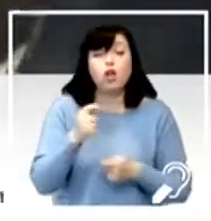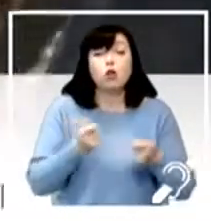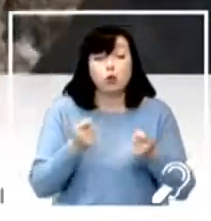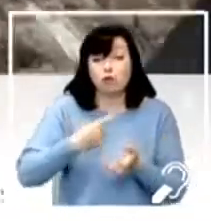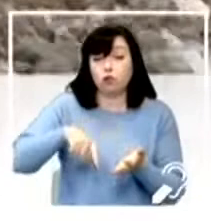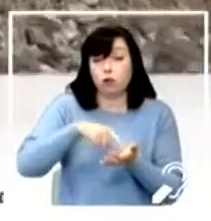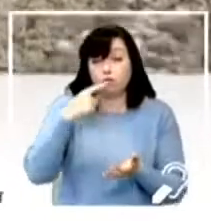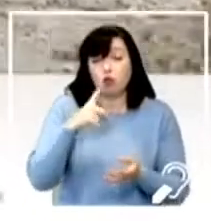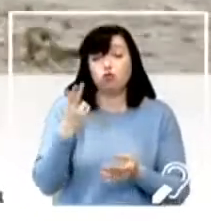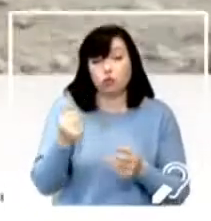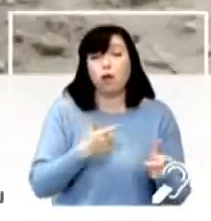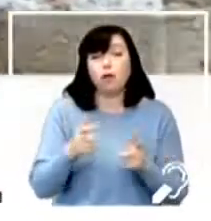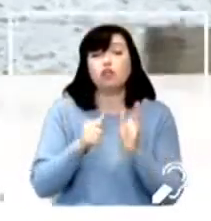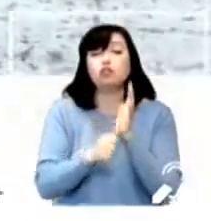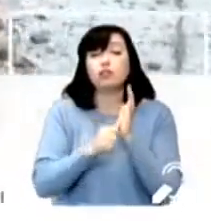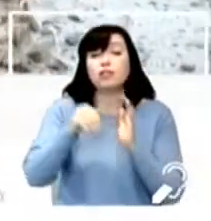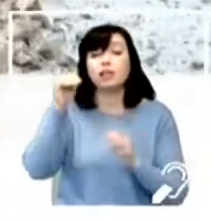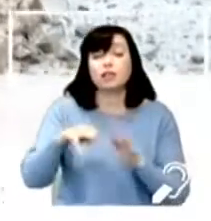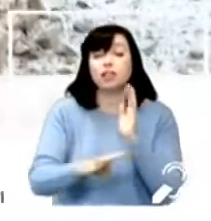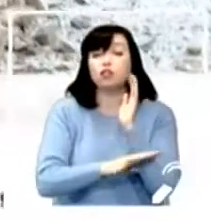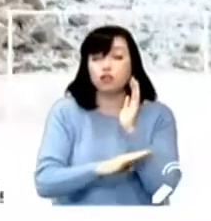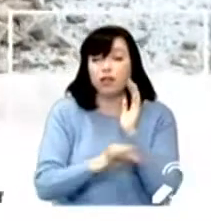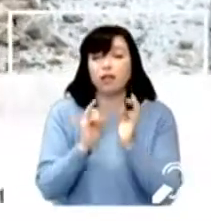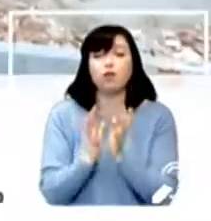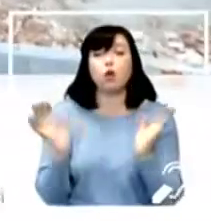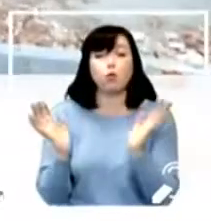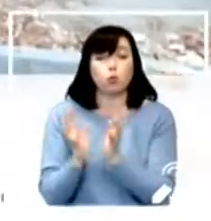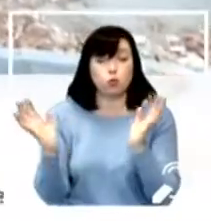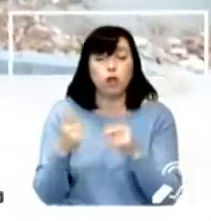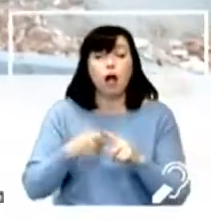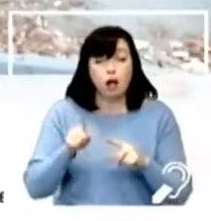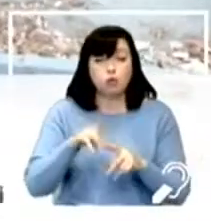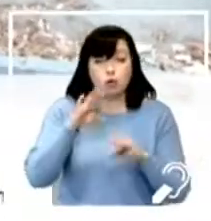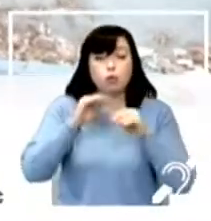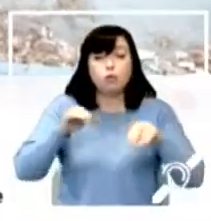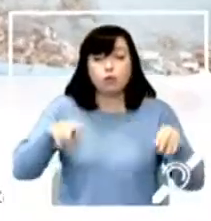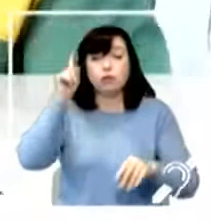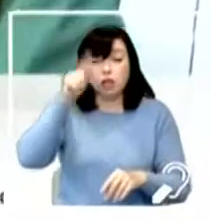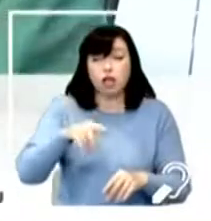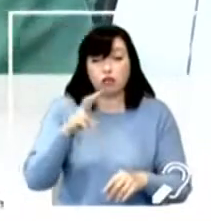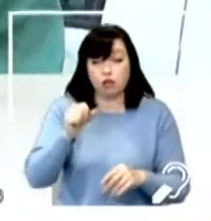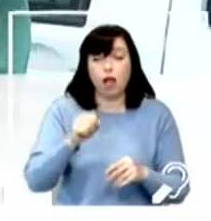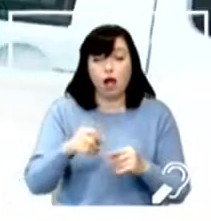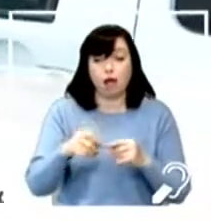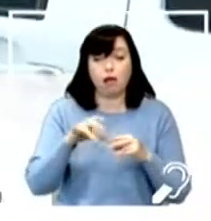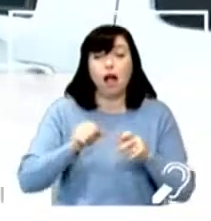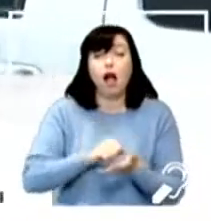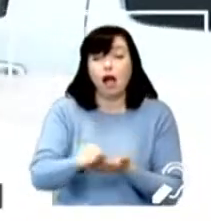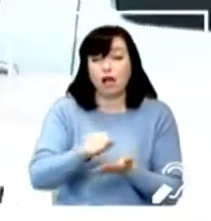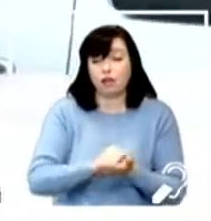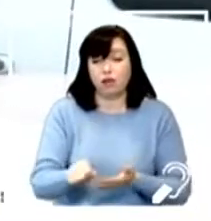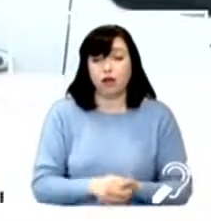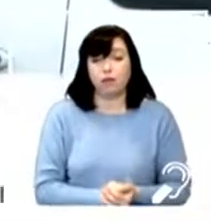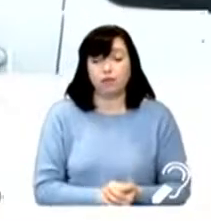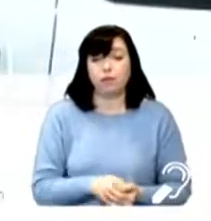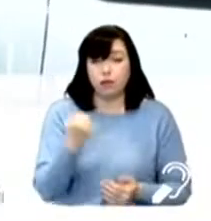municipale susțin că au pregătit 60.000 de pomi și arbuști, care, se pare, vor fi sădiți și pe trotuare. Este mult înțepat. Tot